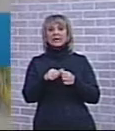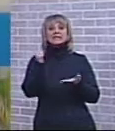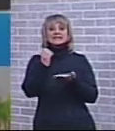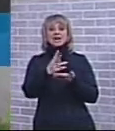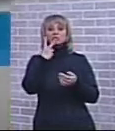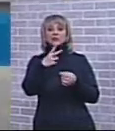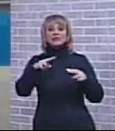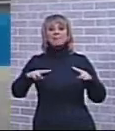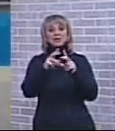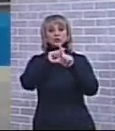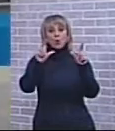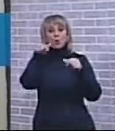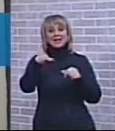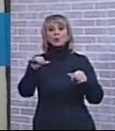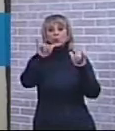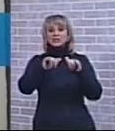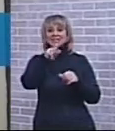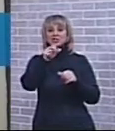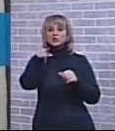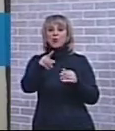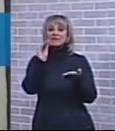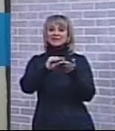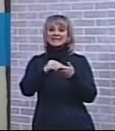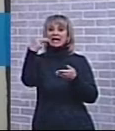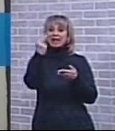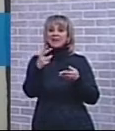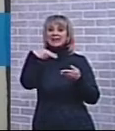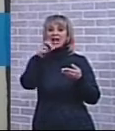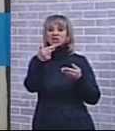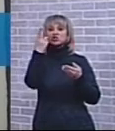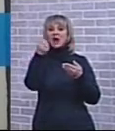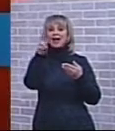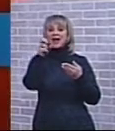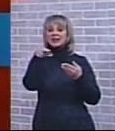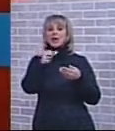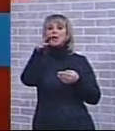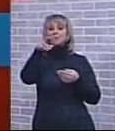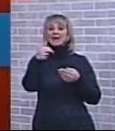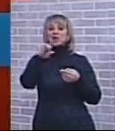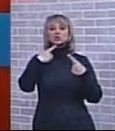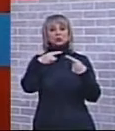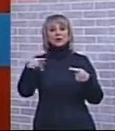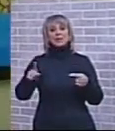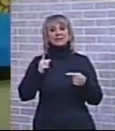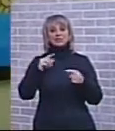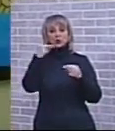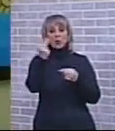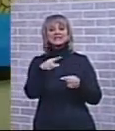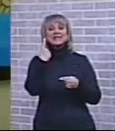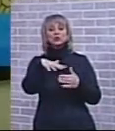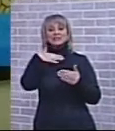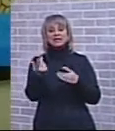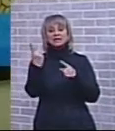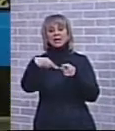Сразу видно парижская школа. В музее ИЗО выставлена графика Дали, Шагала, Пикассо и других мастеров. С одной